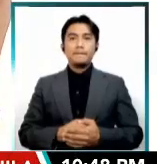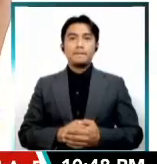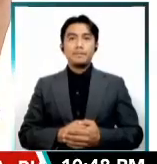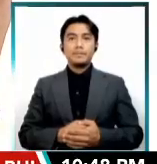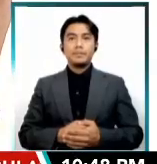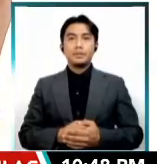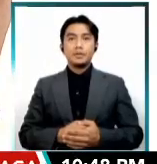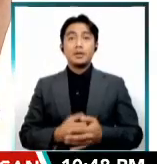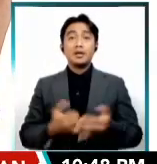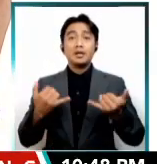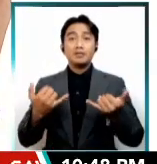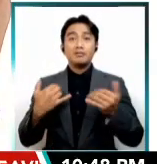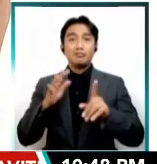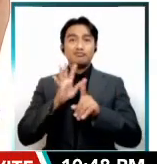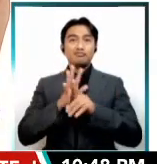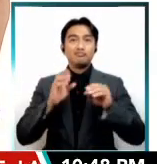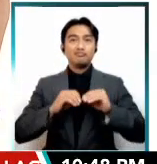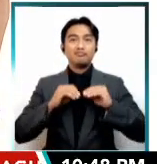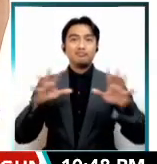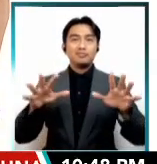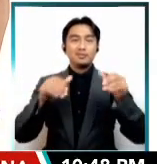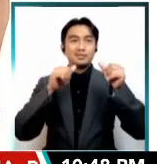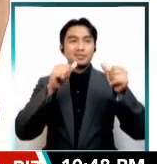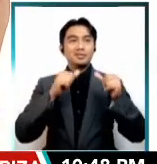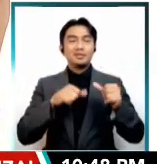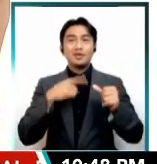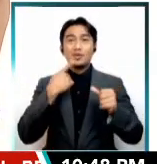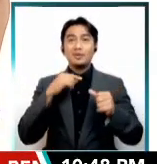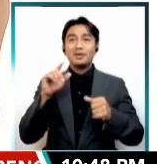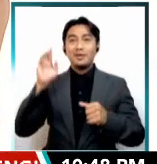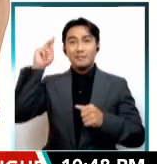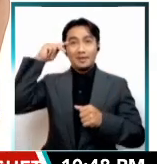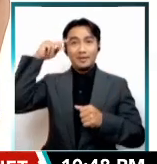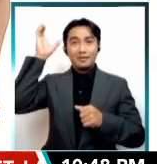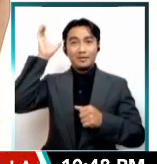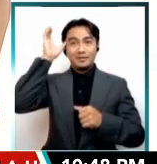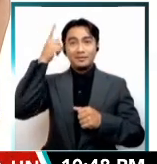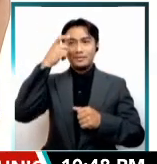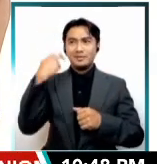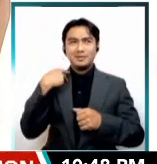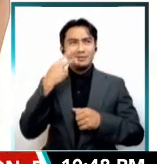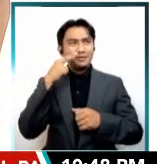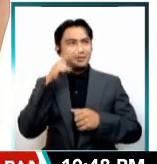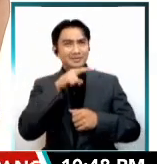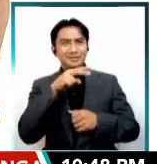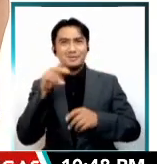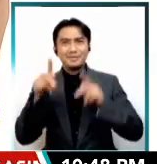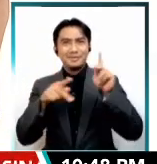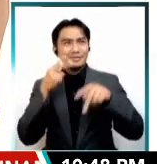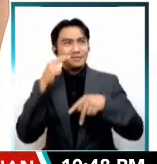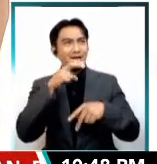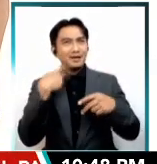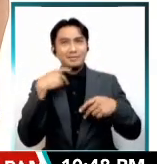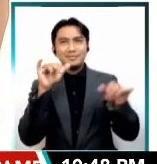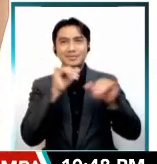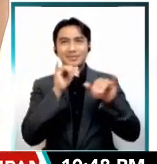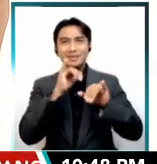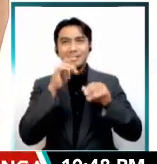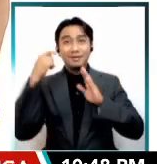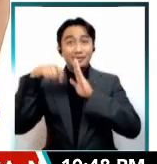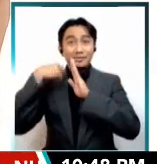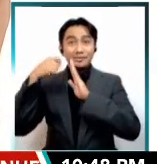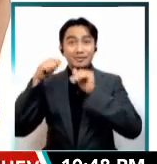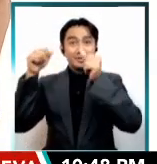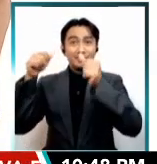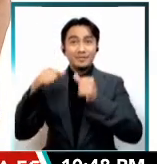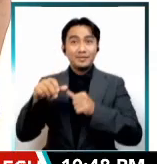Nag-trending sa Twitter Philippines si Paulo Contis. Napansin kasi ng netizens na kamukha niya ang nasa video na ipinost ng BTS